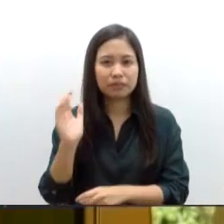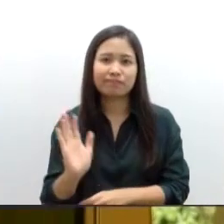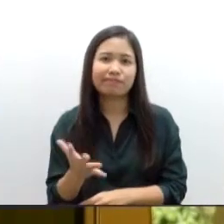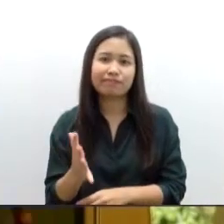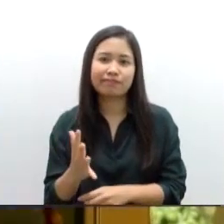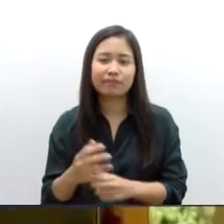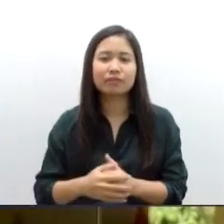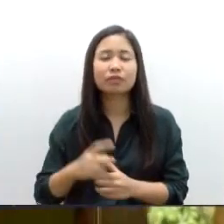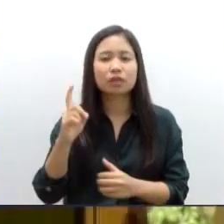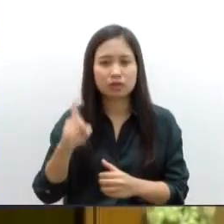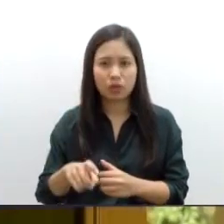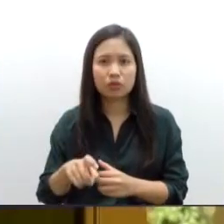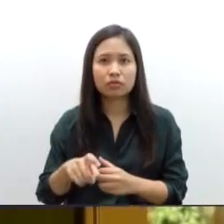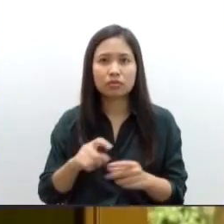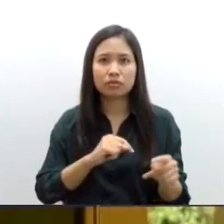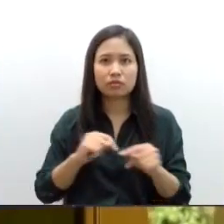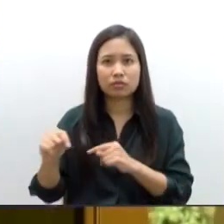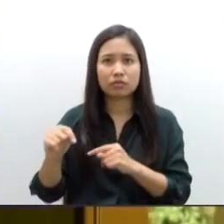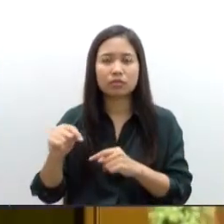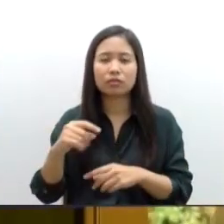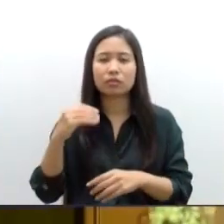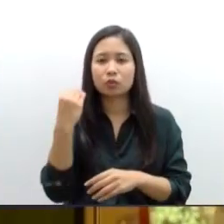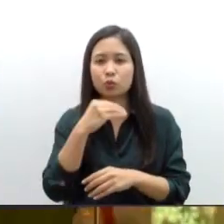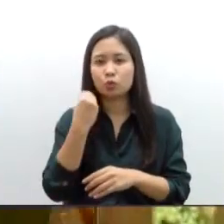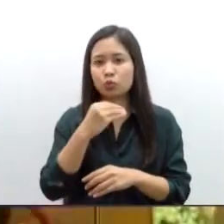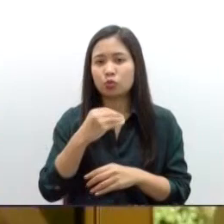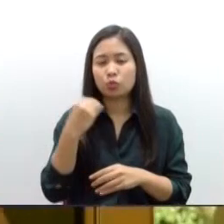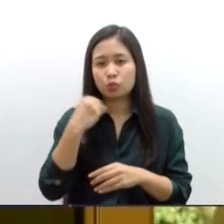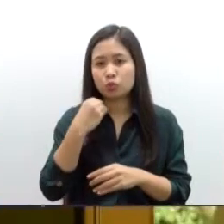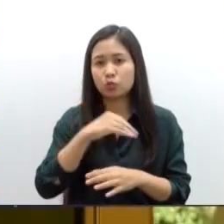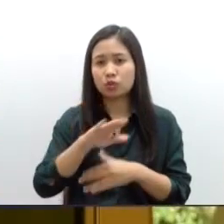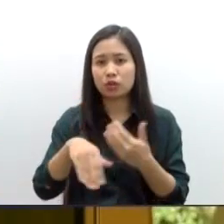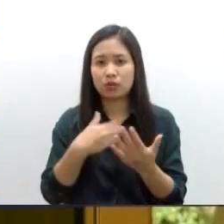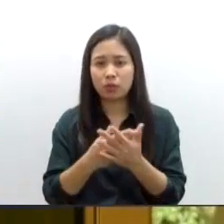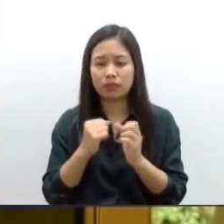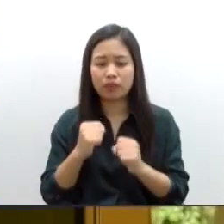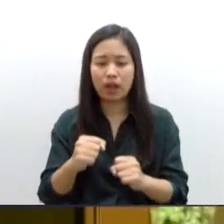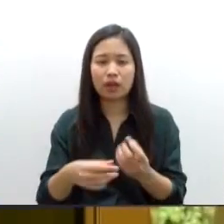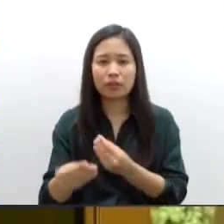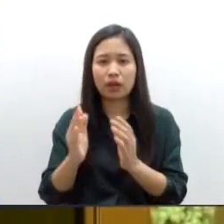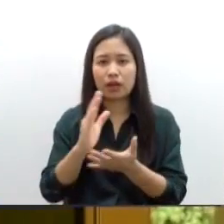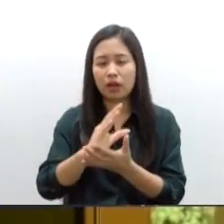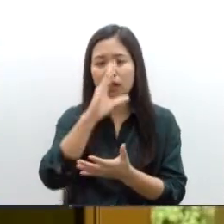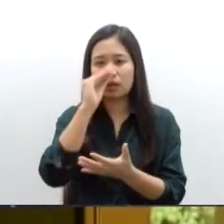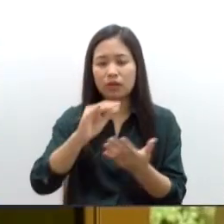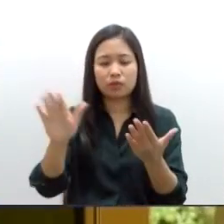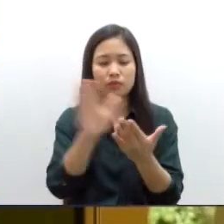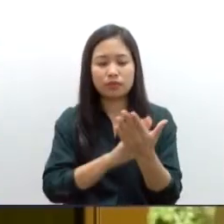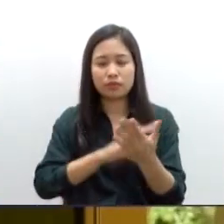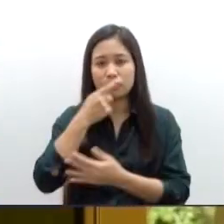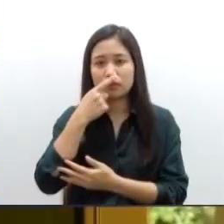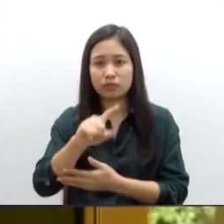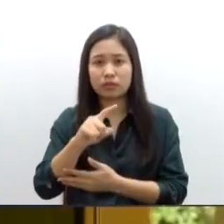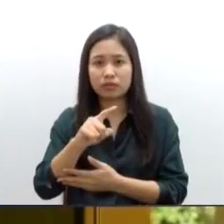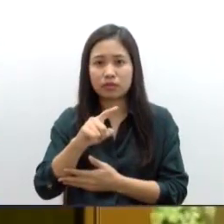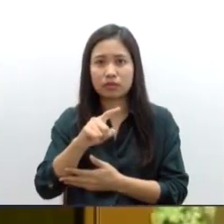ราก็ต้องปรับตัวในทุกๆด้านครับต้องพยายามให้นักเรียนทั่วประเทศไทยในทุก